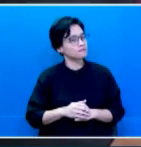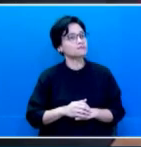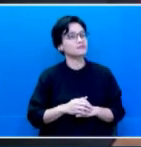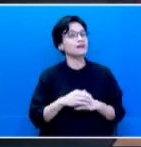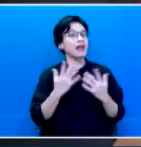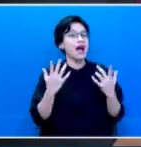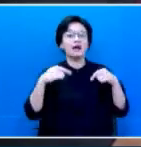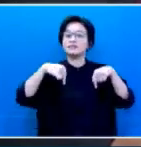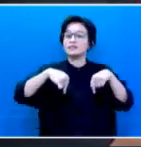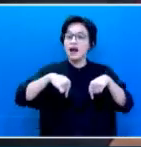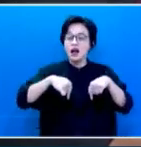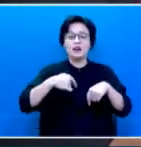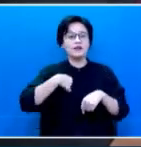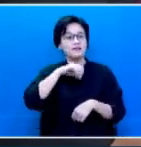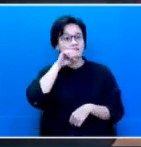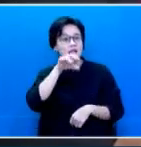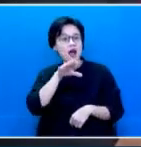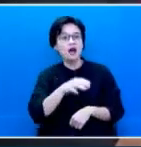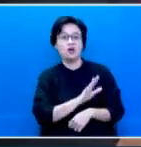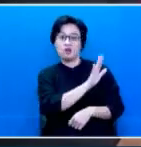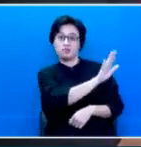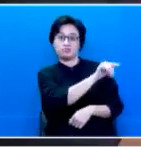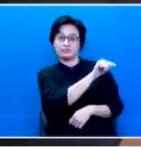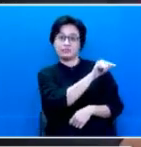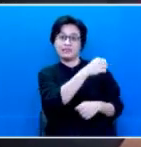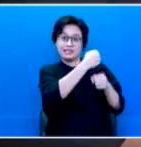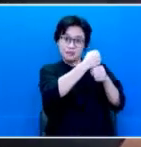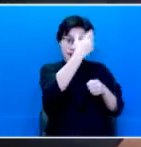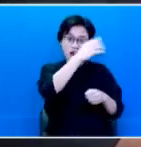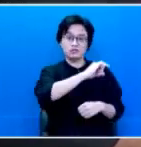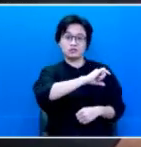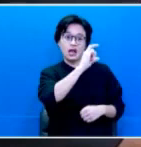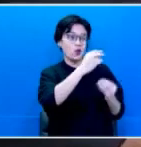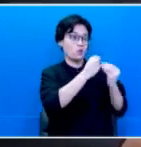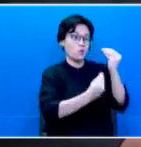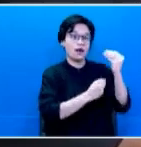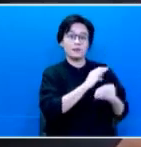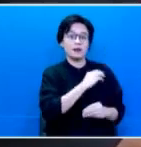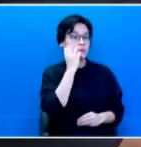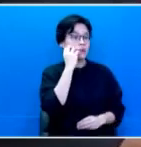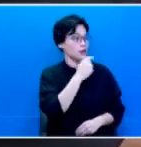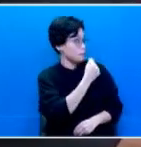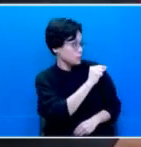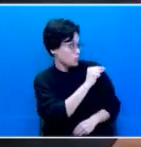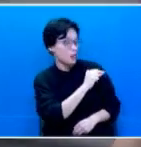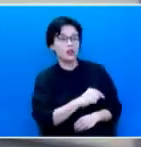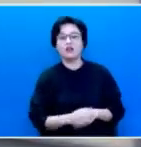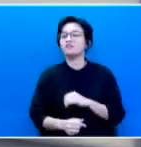kesempatan ini mas mas prowo i kan Pak sudah daftar